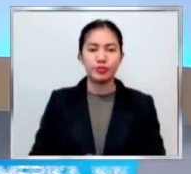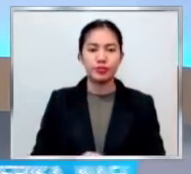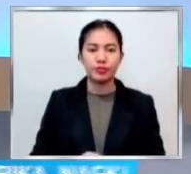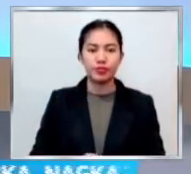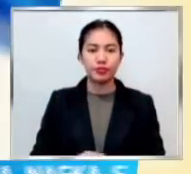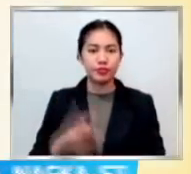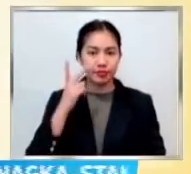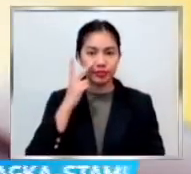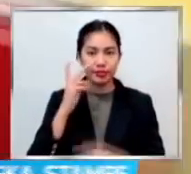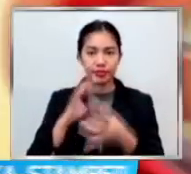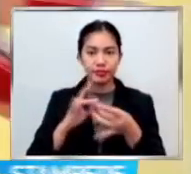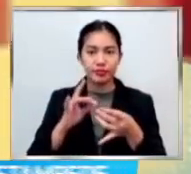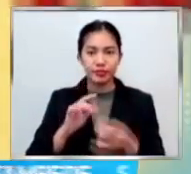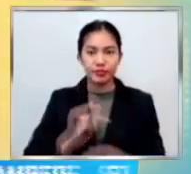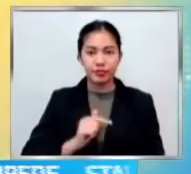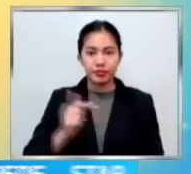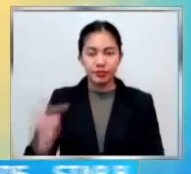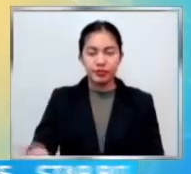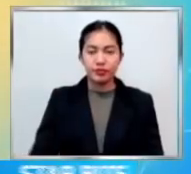Santos.